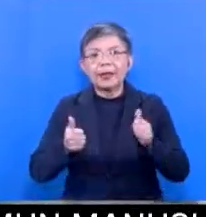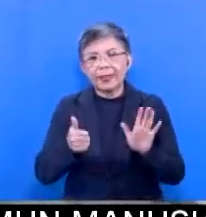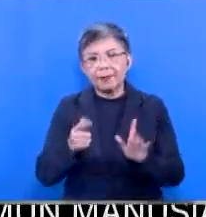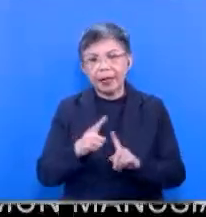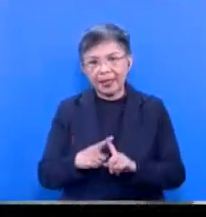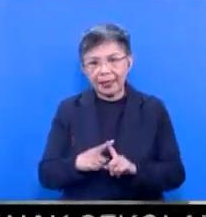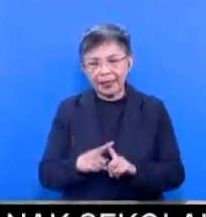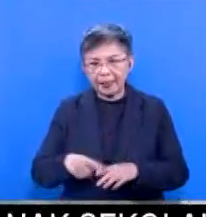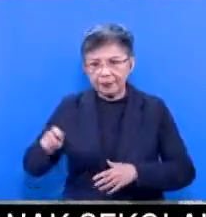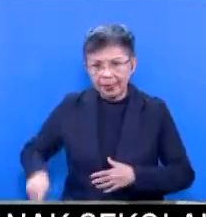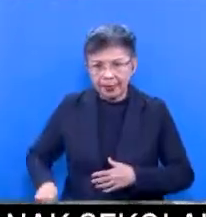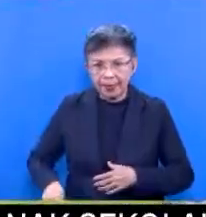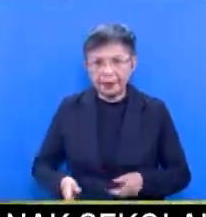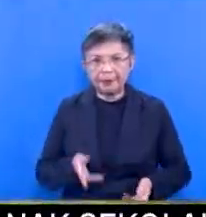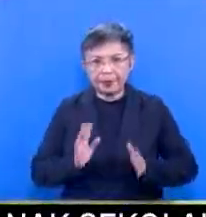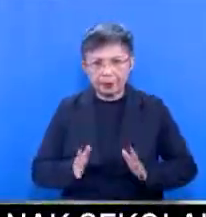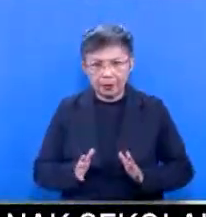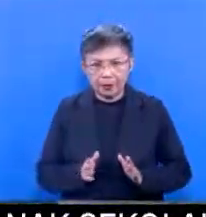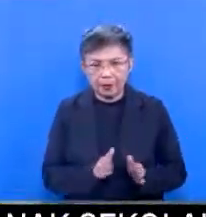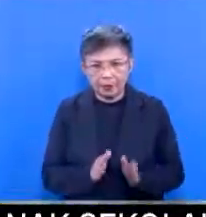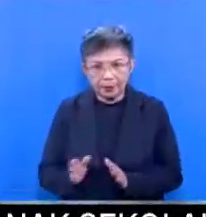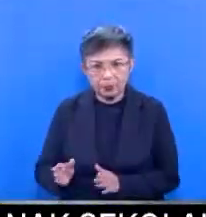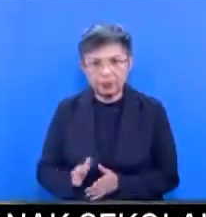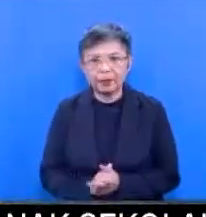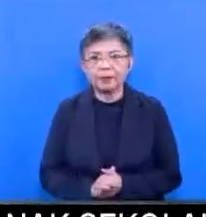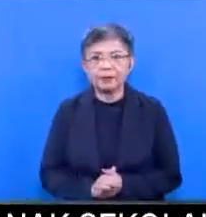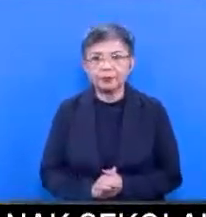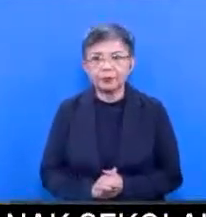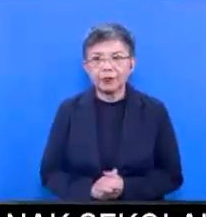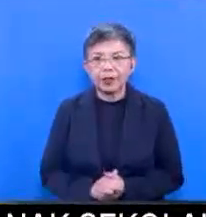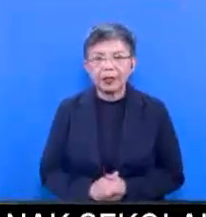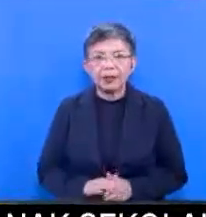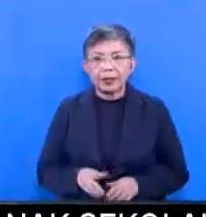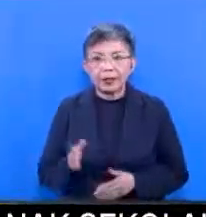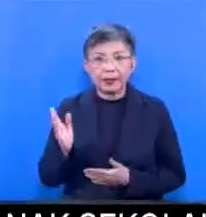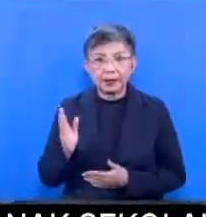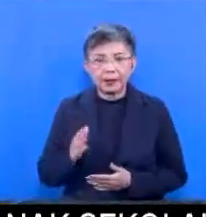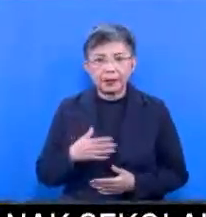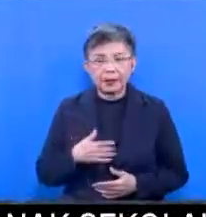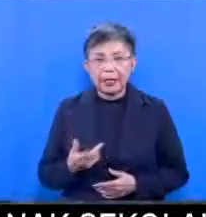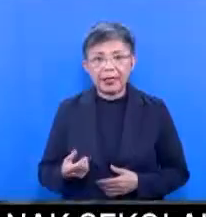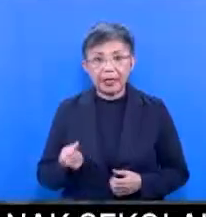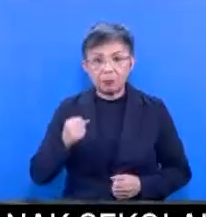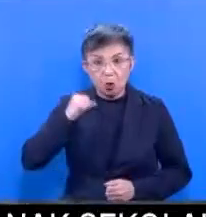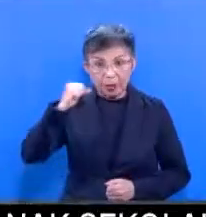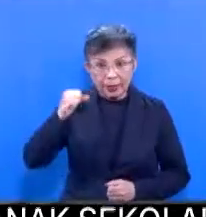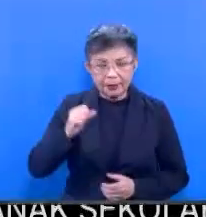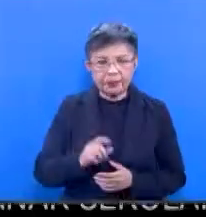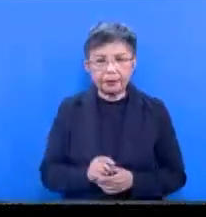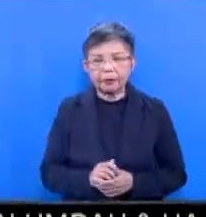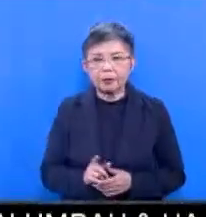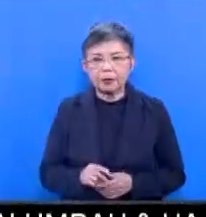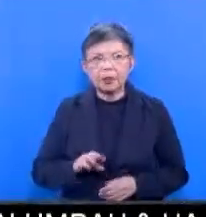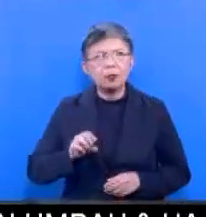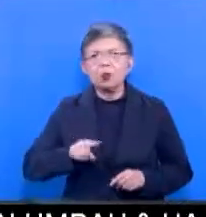ini di Pengadilan Negeri Medan dan Pengadilan Tata Usaha Negara. Kita lihat sekarang, ini proses perkara ya, dari perkara